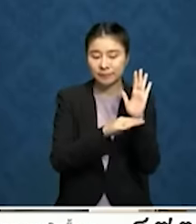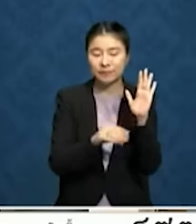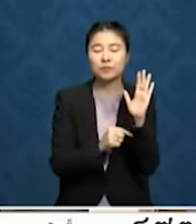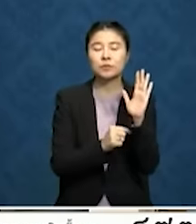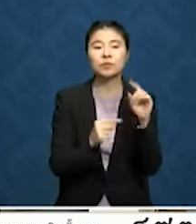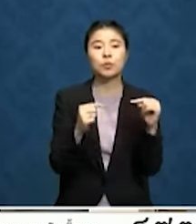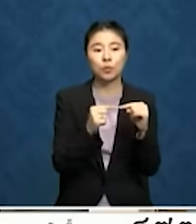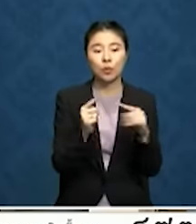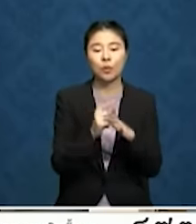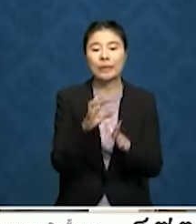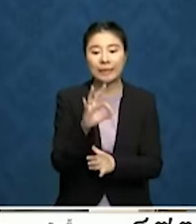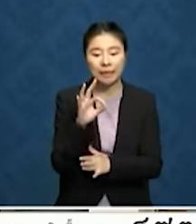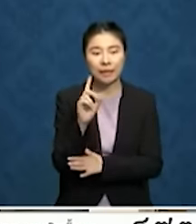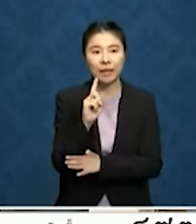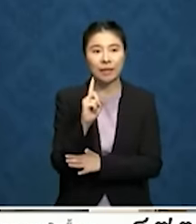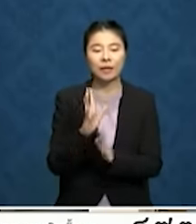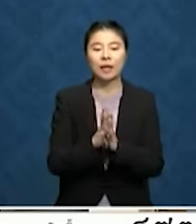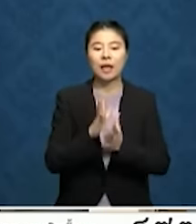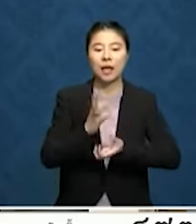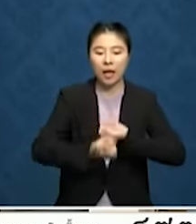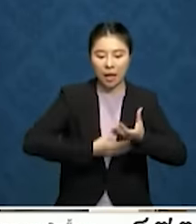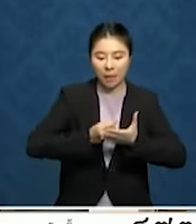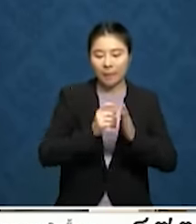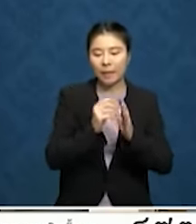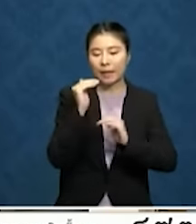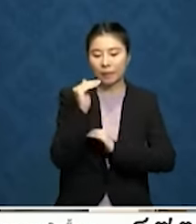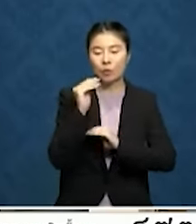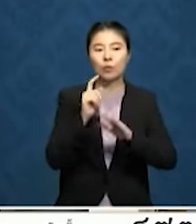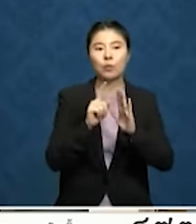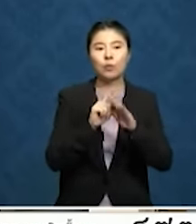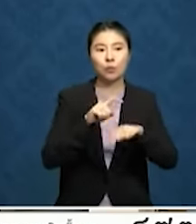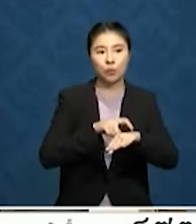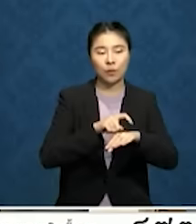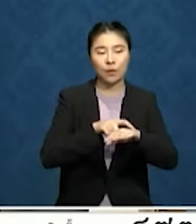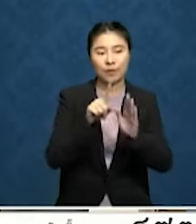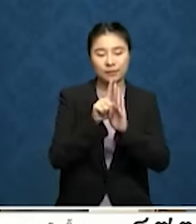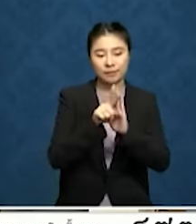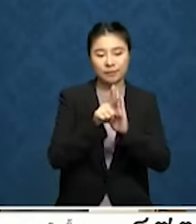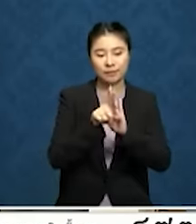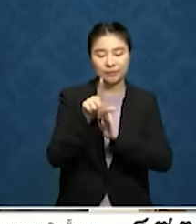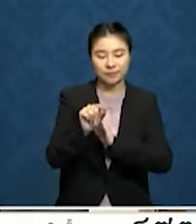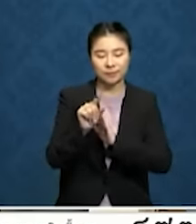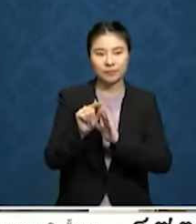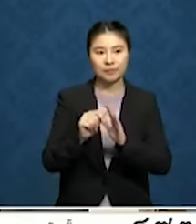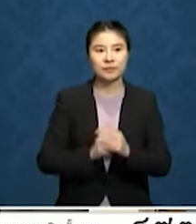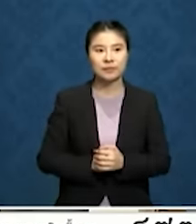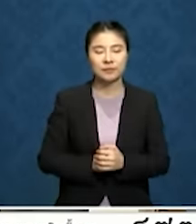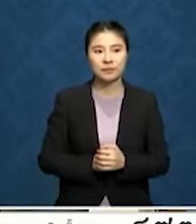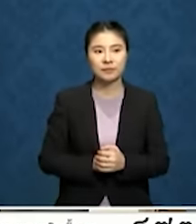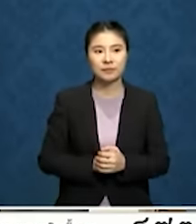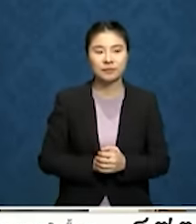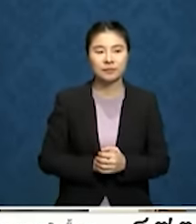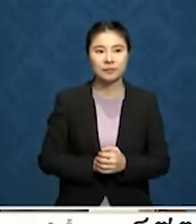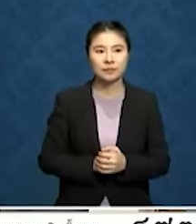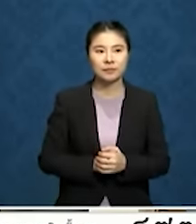ภิปรายไม่เกิน20นาทีนะครับแล้วก็ต้องไม่เป็นการล่วงไปถึงเรื่อง